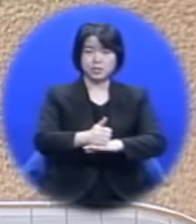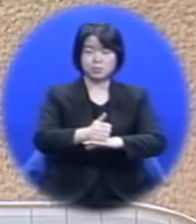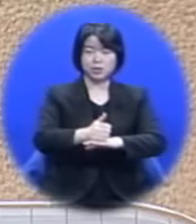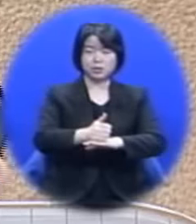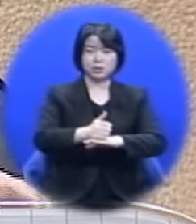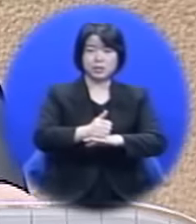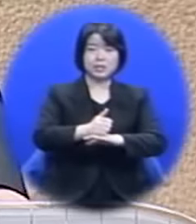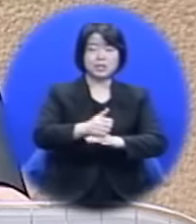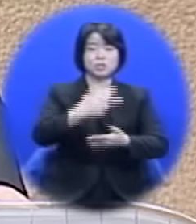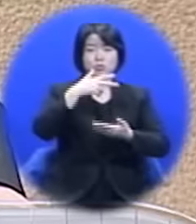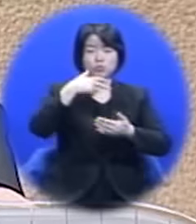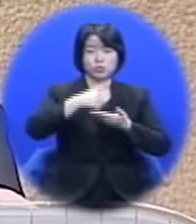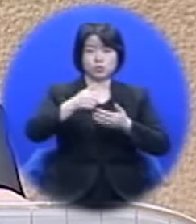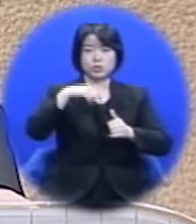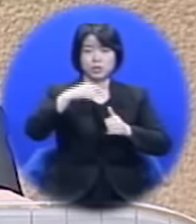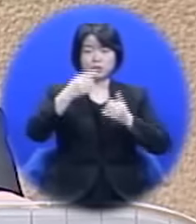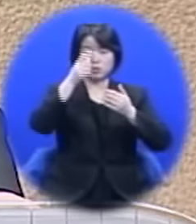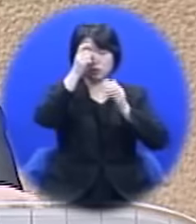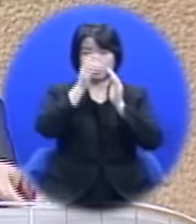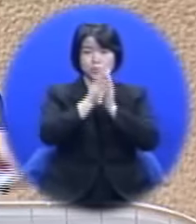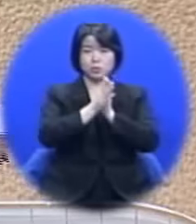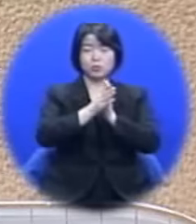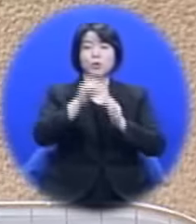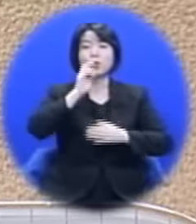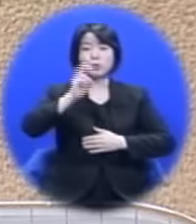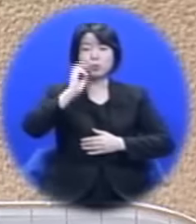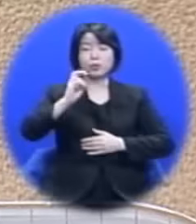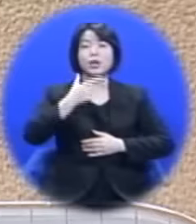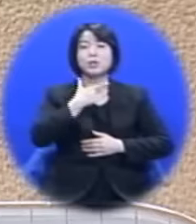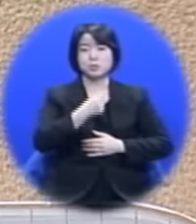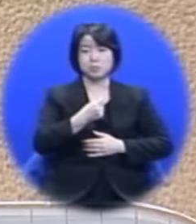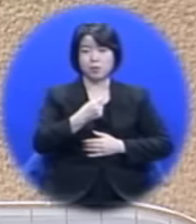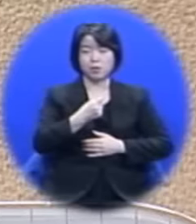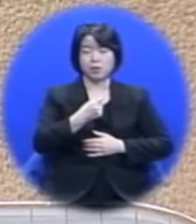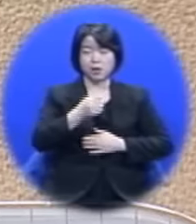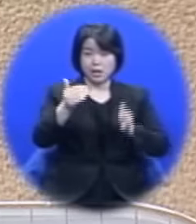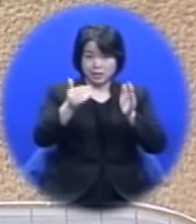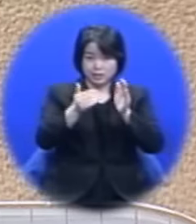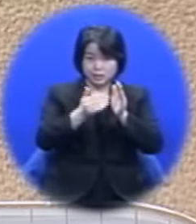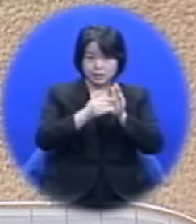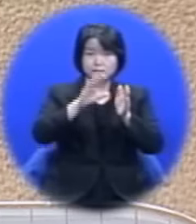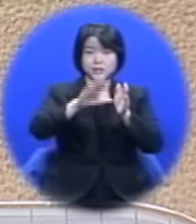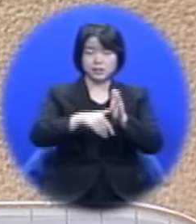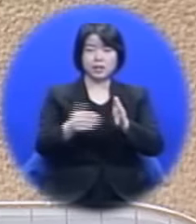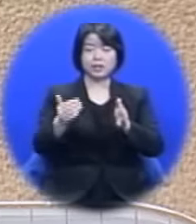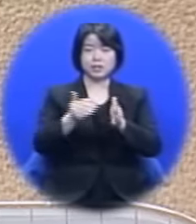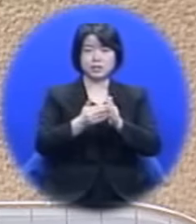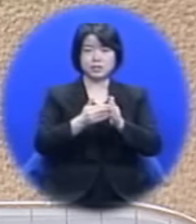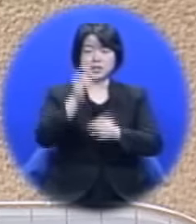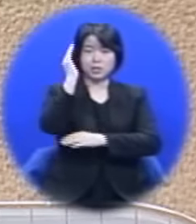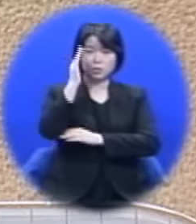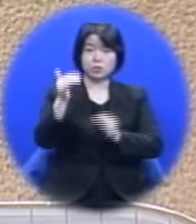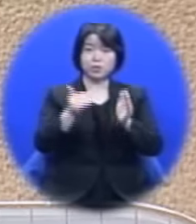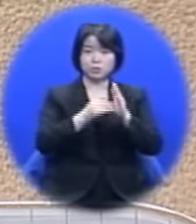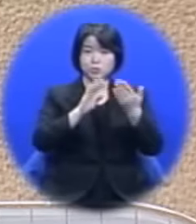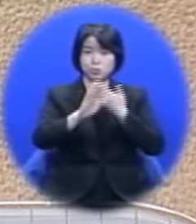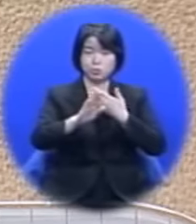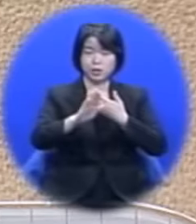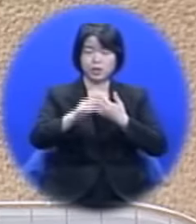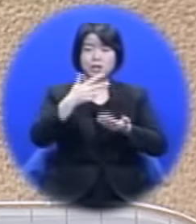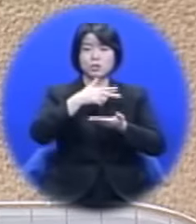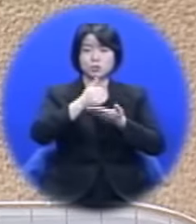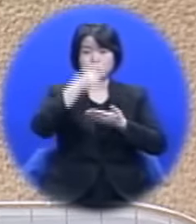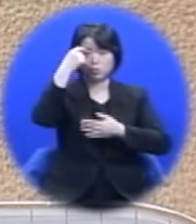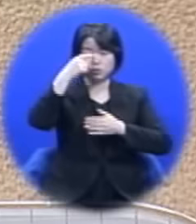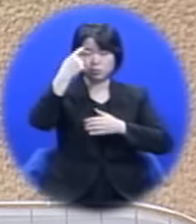주기도문을 불렀으면 좋겠다 그래서 주기도문 강의가 끝날 때까지 우리는 매 설교가 끝나면 주기도문을